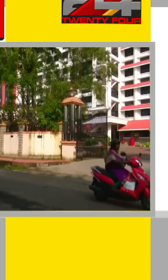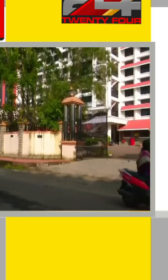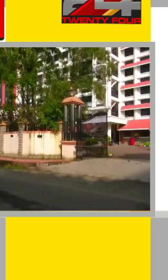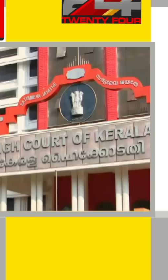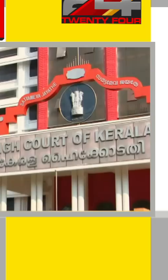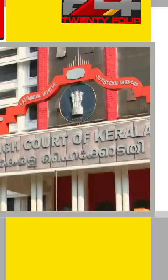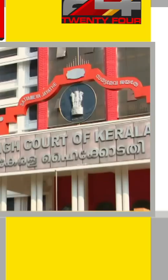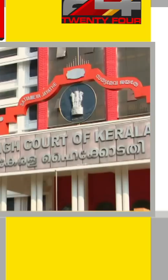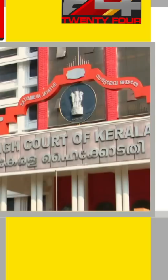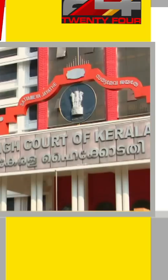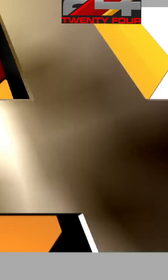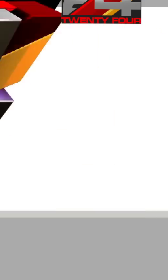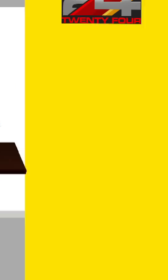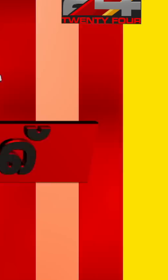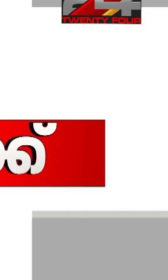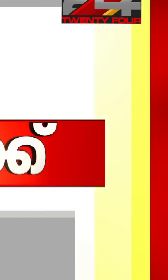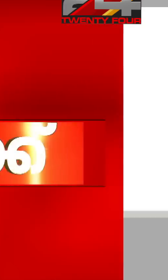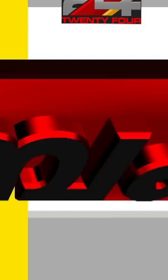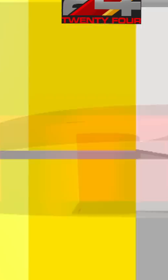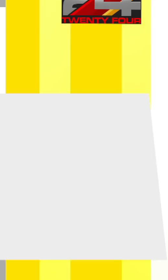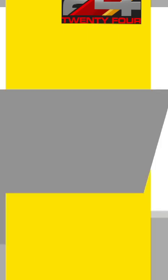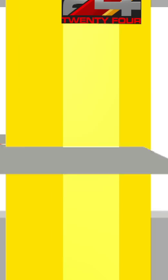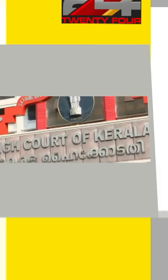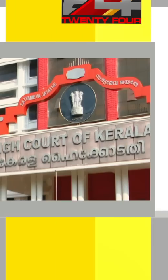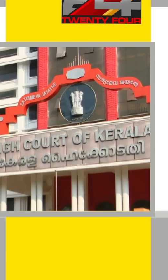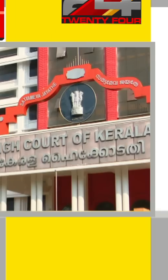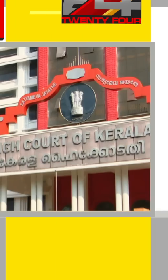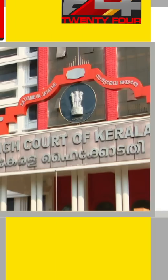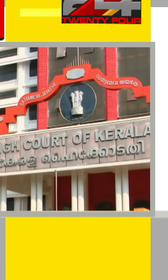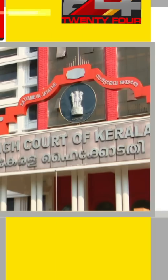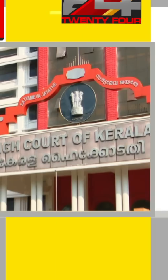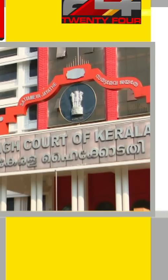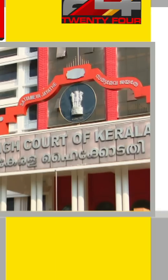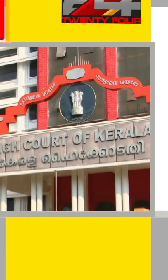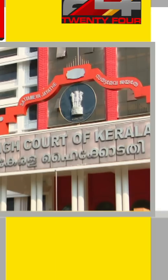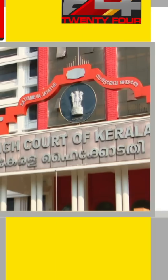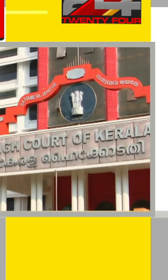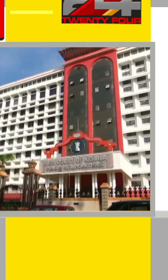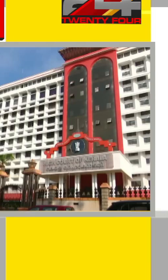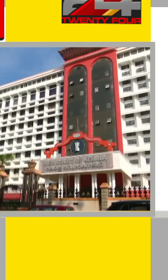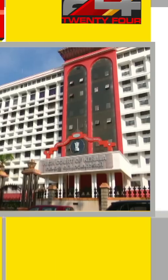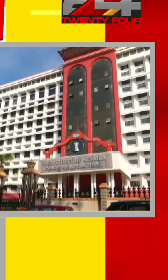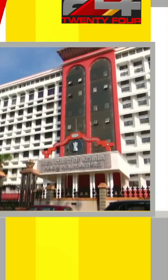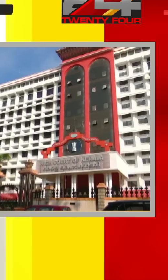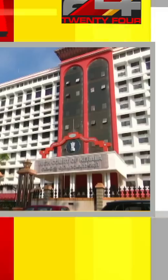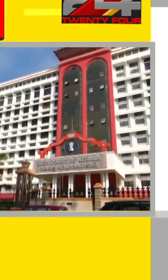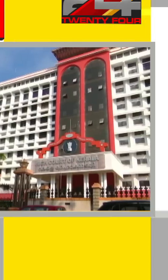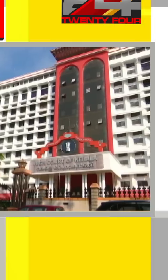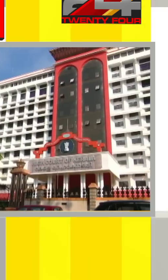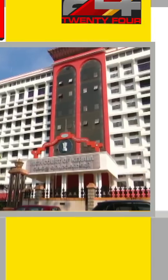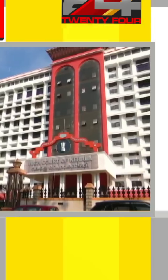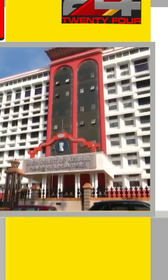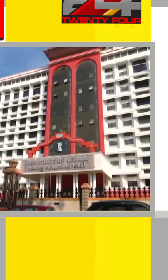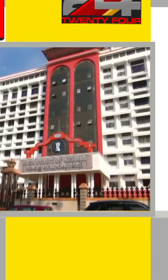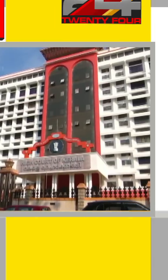ഇപ്പോൾ കോടതി പറയുന്നത്. ജില്ലാ ദുരന്ത നിവാരണ അതോറിറ്റിയുടെയും പഞ്ചായത്തിന്റെയും അനുമതിയാണ് ആവശ്യം. എല്ലാ അപേക്ഷകളിലും 28-നകം നടപടിയെടുക്കാൻ